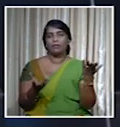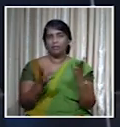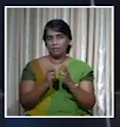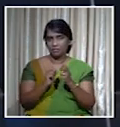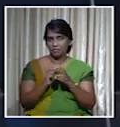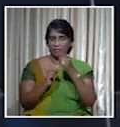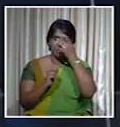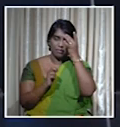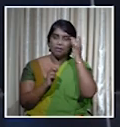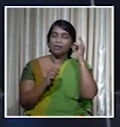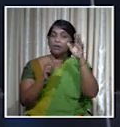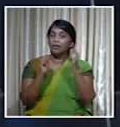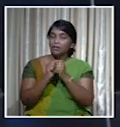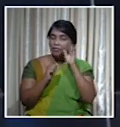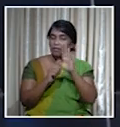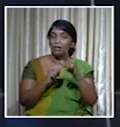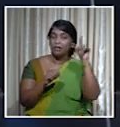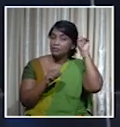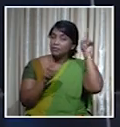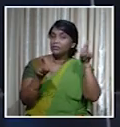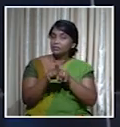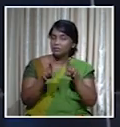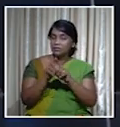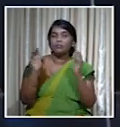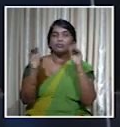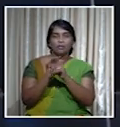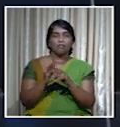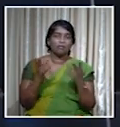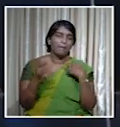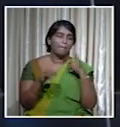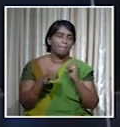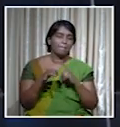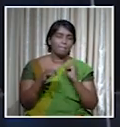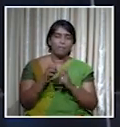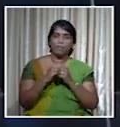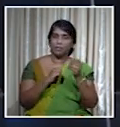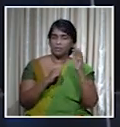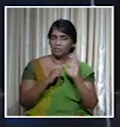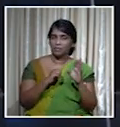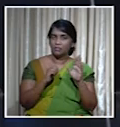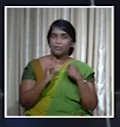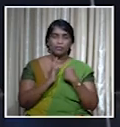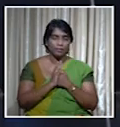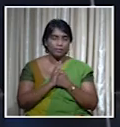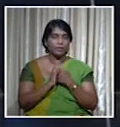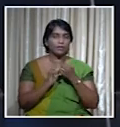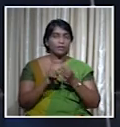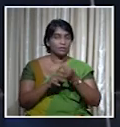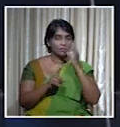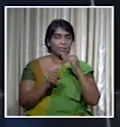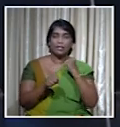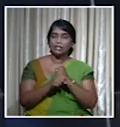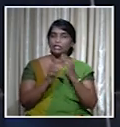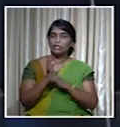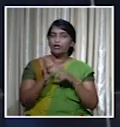නිසා ඒ හෙනේ ඇති කරන්න මේ වගේ එව්වම මීට වඩා බරපතල තත්ත්වයක් නැති වෙනවා ගරු සභාපතිතුමනි GMO